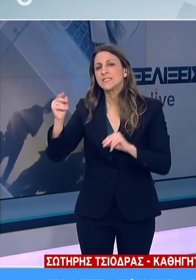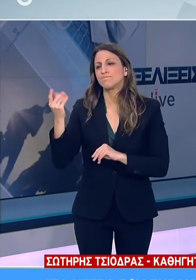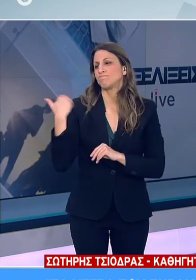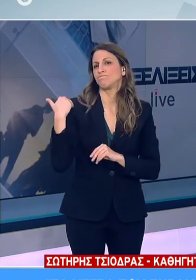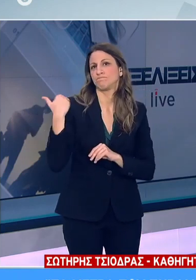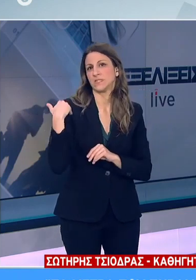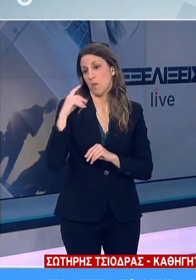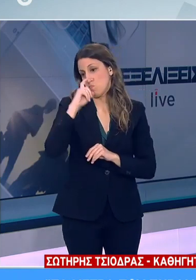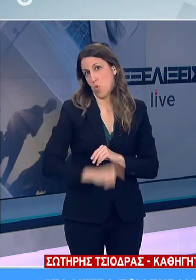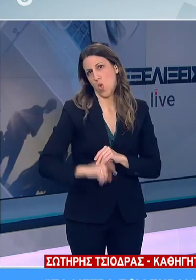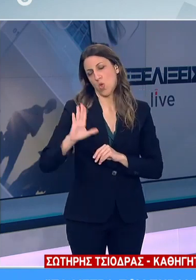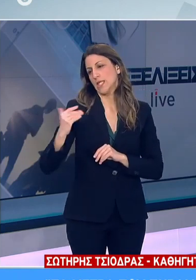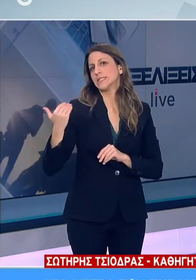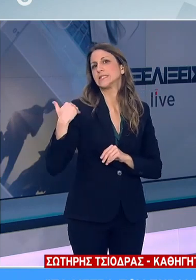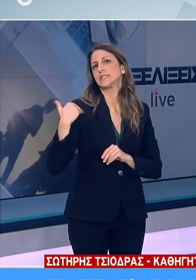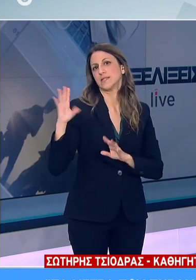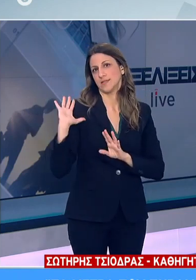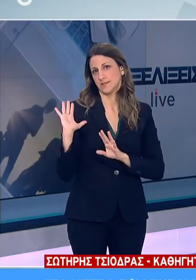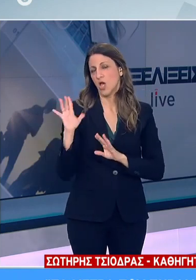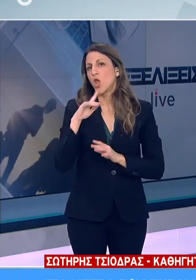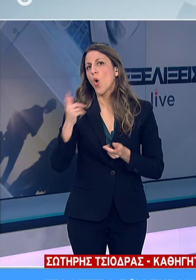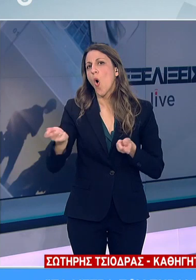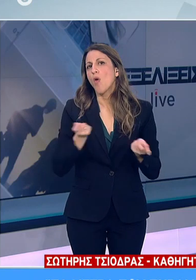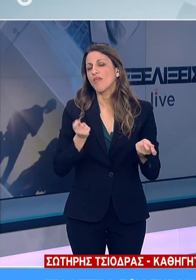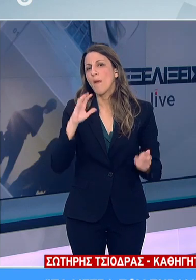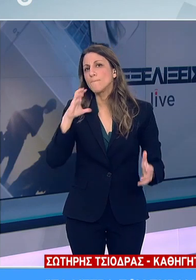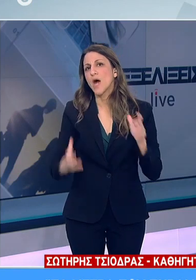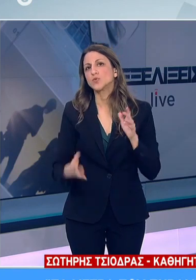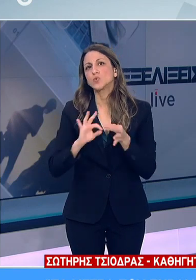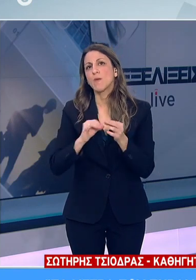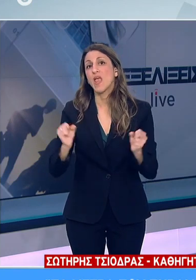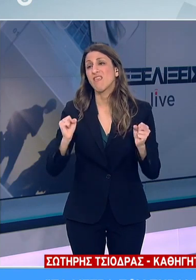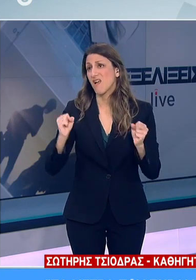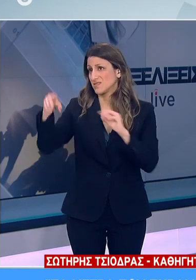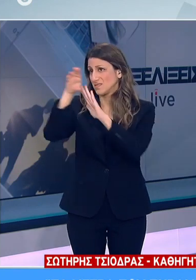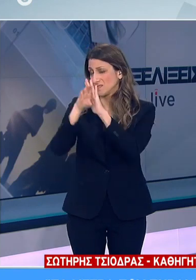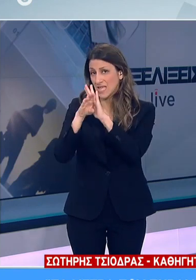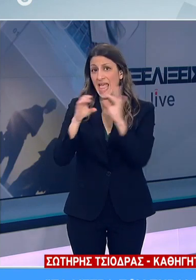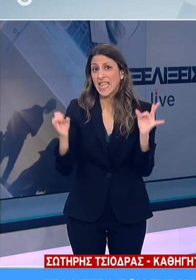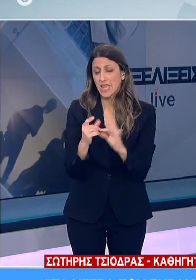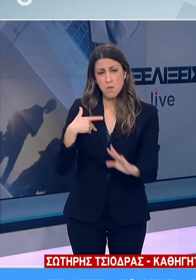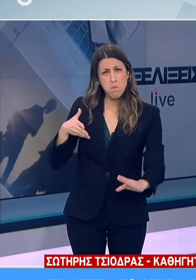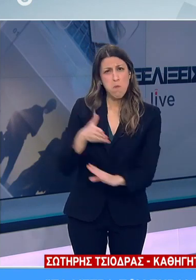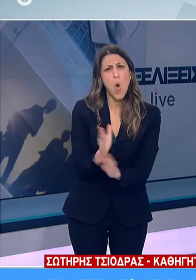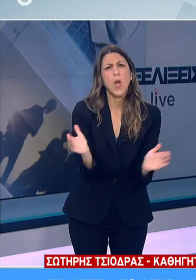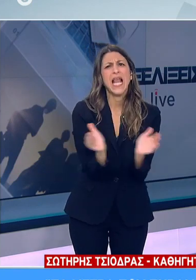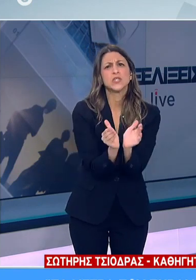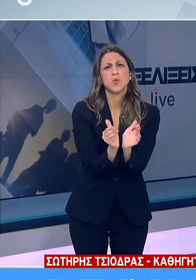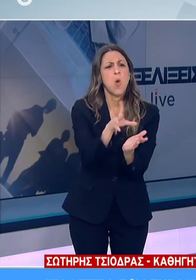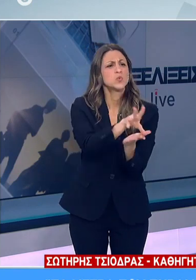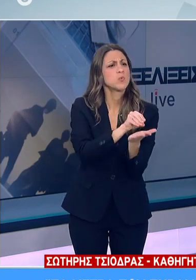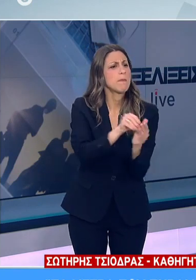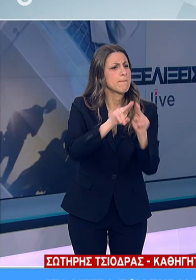σύσταση αυτή την περίοδο, σύμφωνα με την οδηγία του ECDC, θα αφορά κλειστούς χώρους της κοινωνίας μας και θα